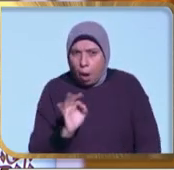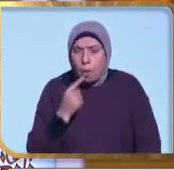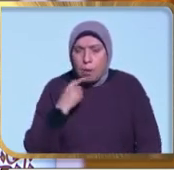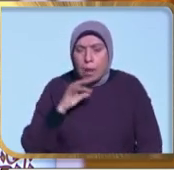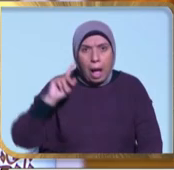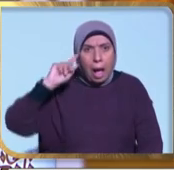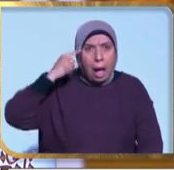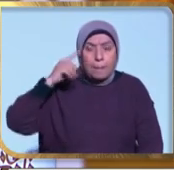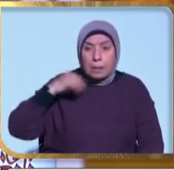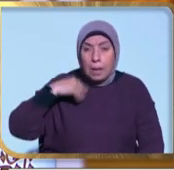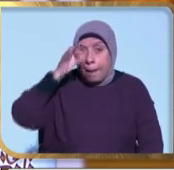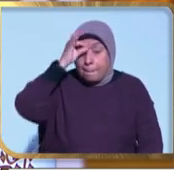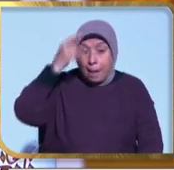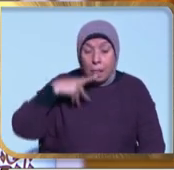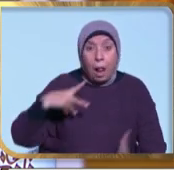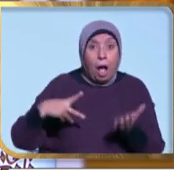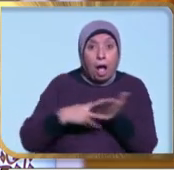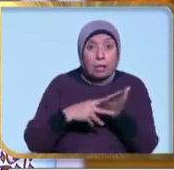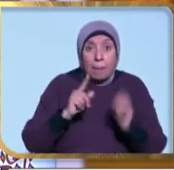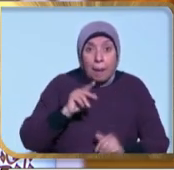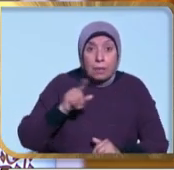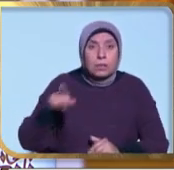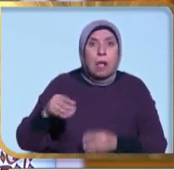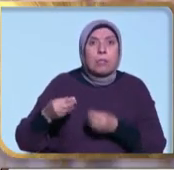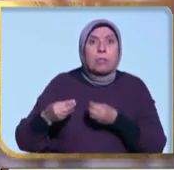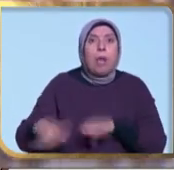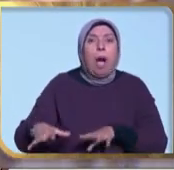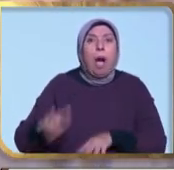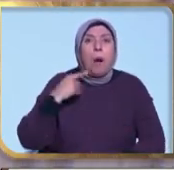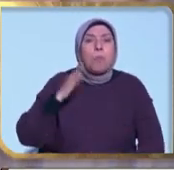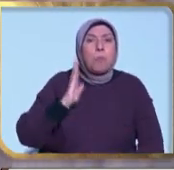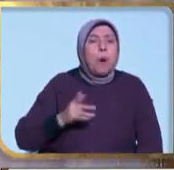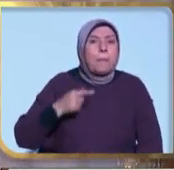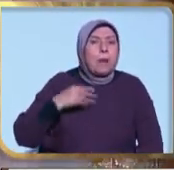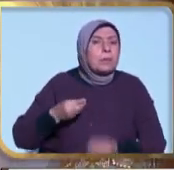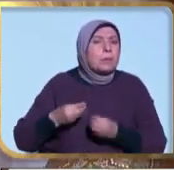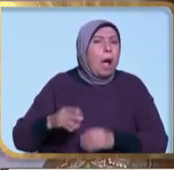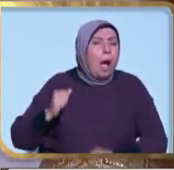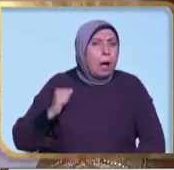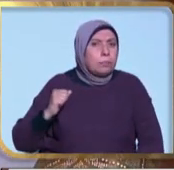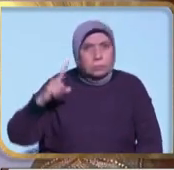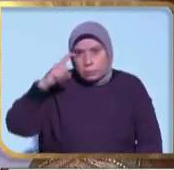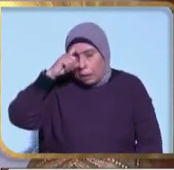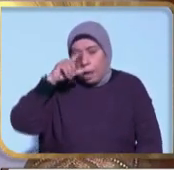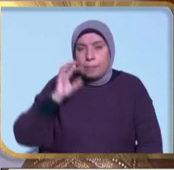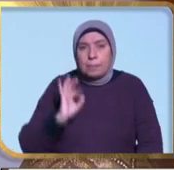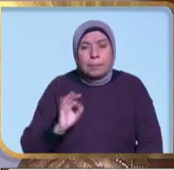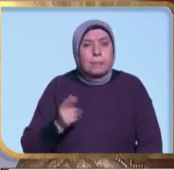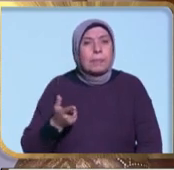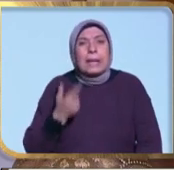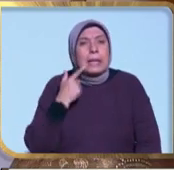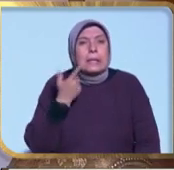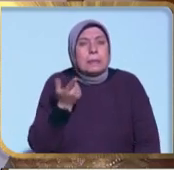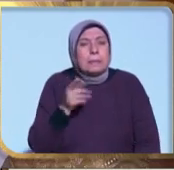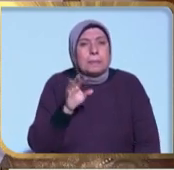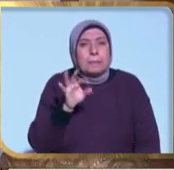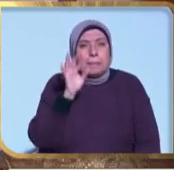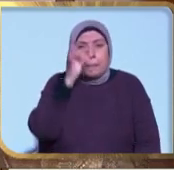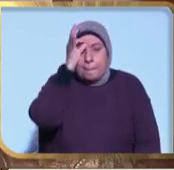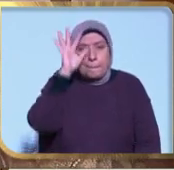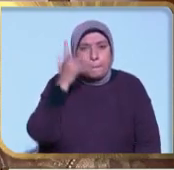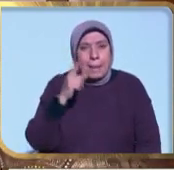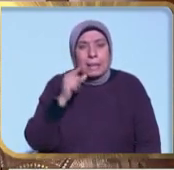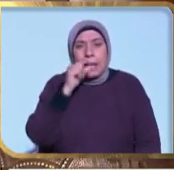تداركها وانه امر يكون جائز في بعض الاحوال سواء كانت المصالح دي ا مصالح